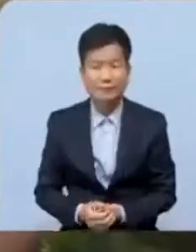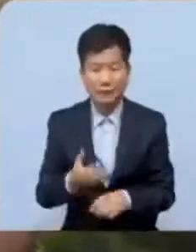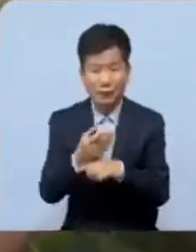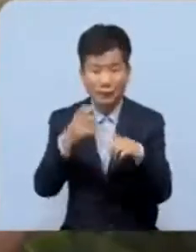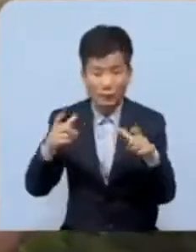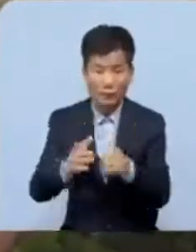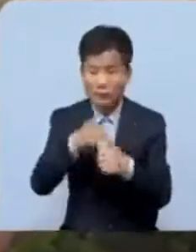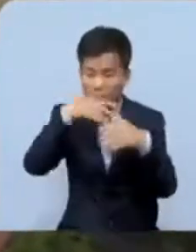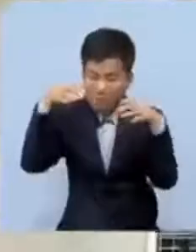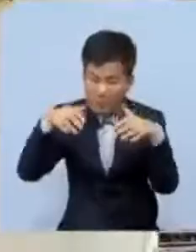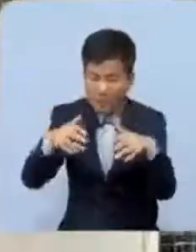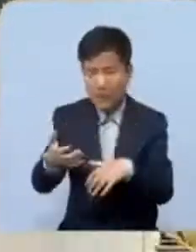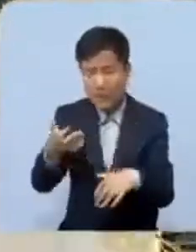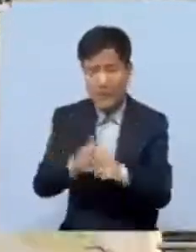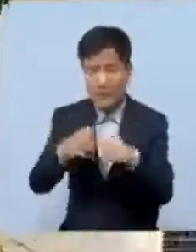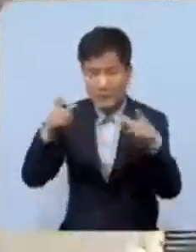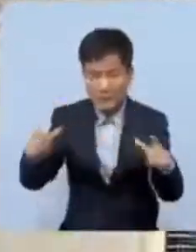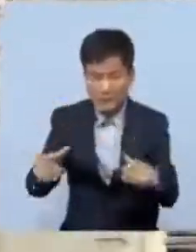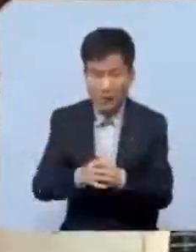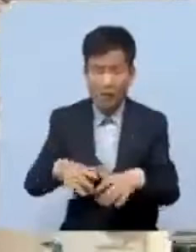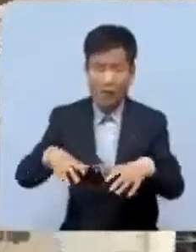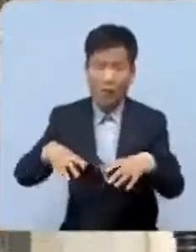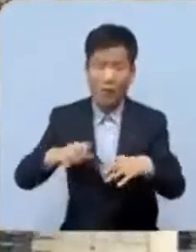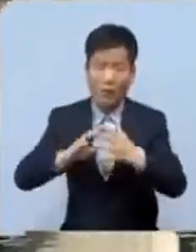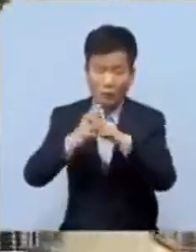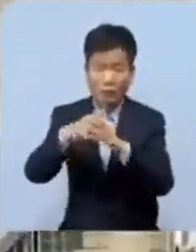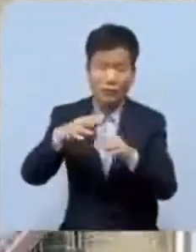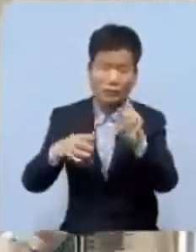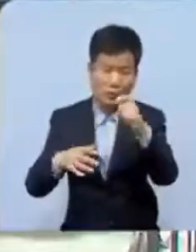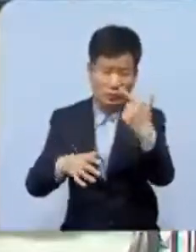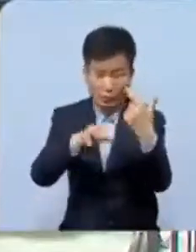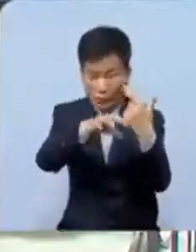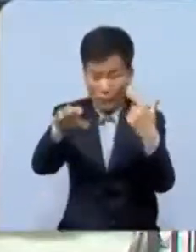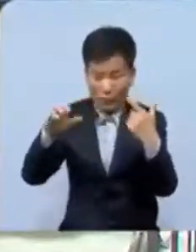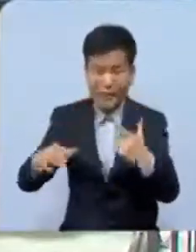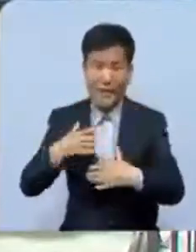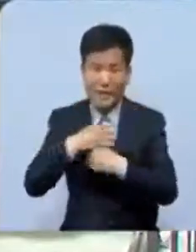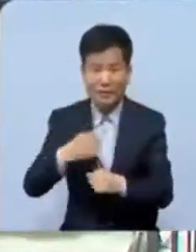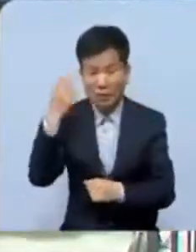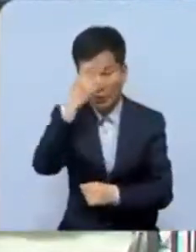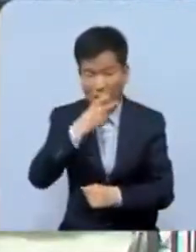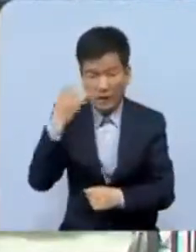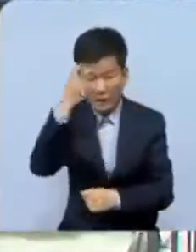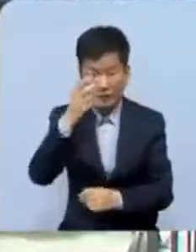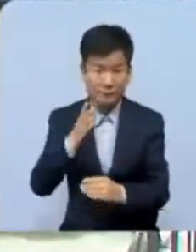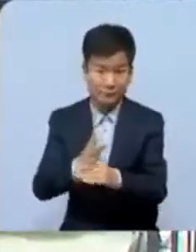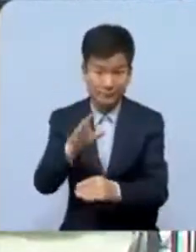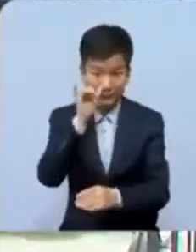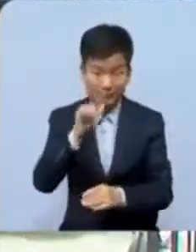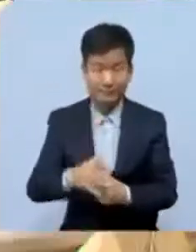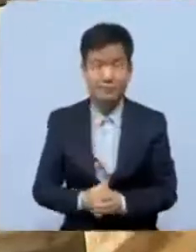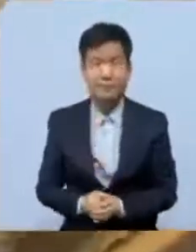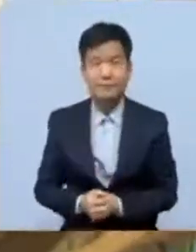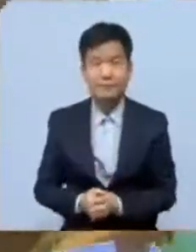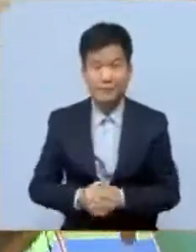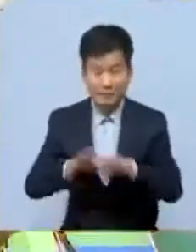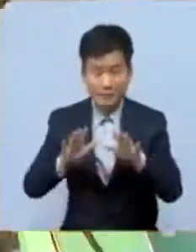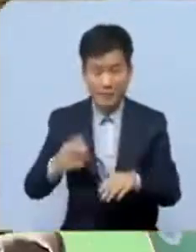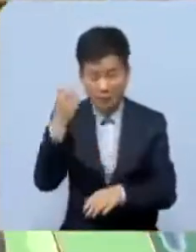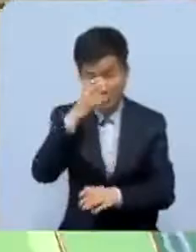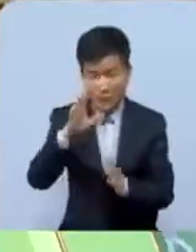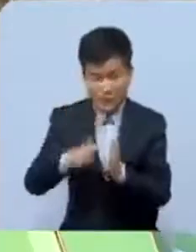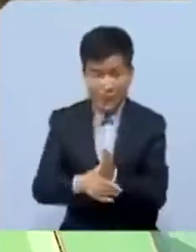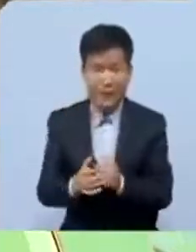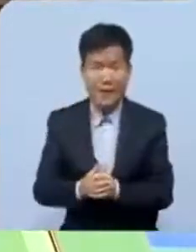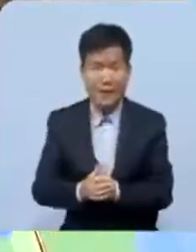보훈군이 장마철을 앞두고 지역 내 건축공사장 16곳에 대한 안전관리 실태를 점검합니다. 이번